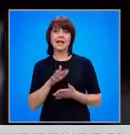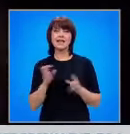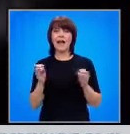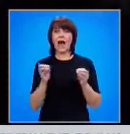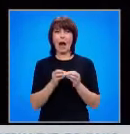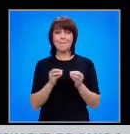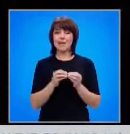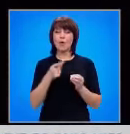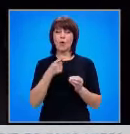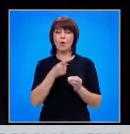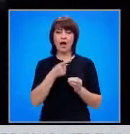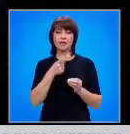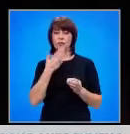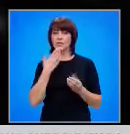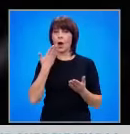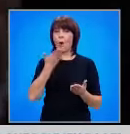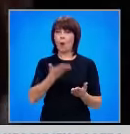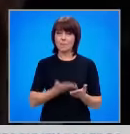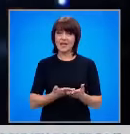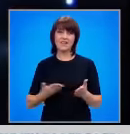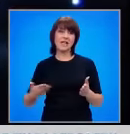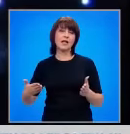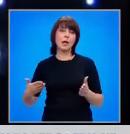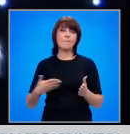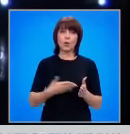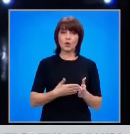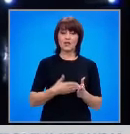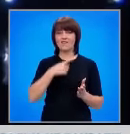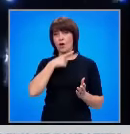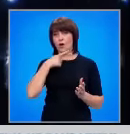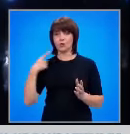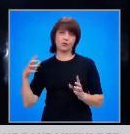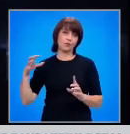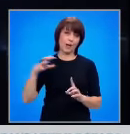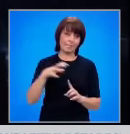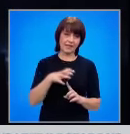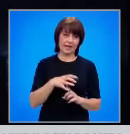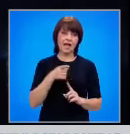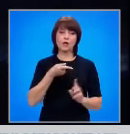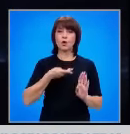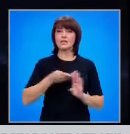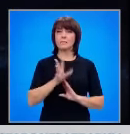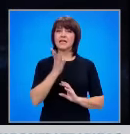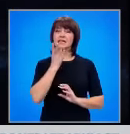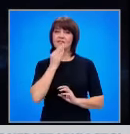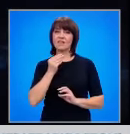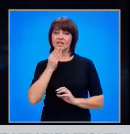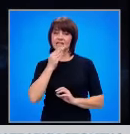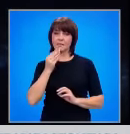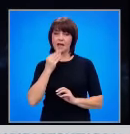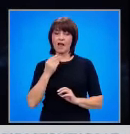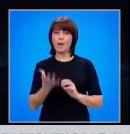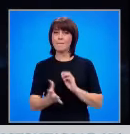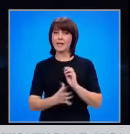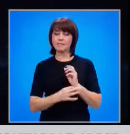Украйна. Беше лишен и от рекламните си договори и предвидени концерти в Русия. Галкин замина за Израел със семейството си още през март,